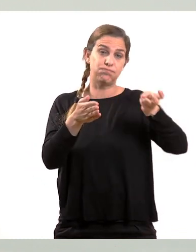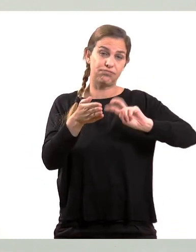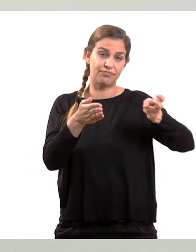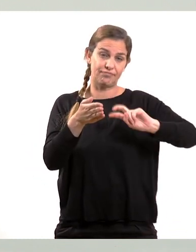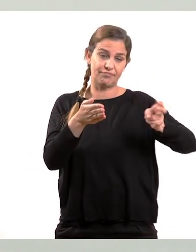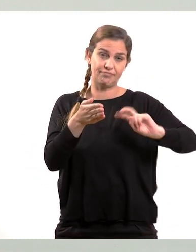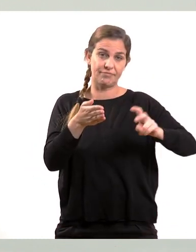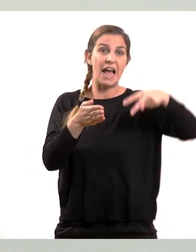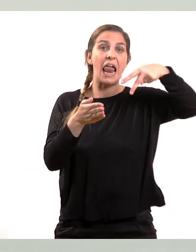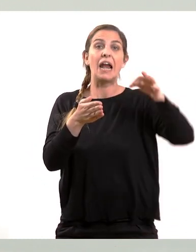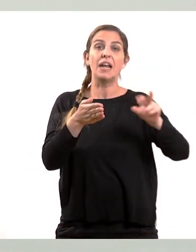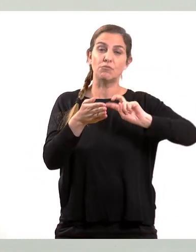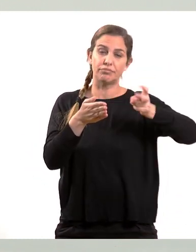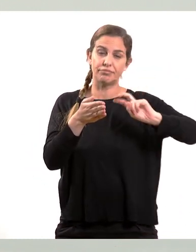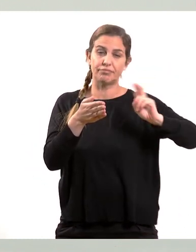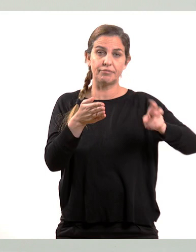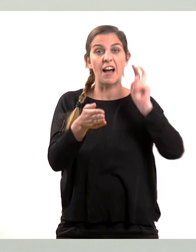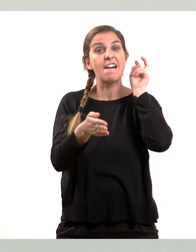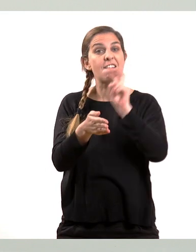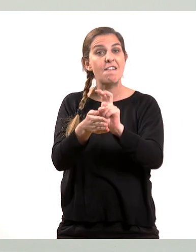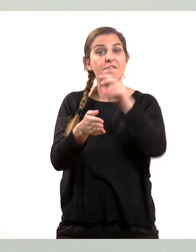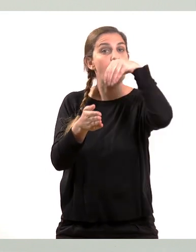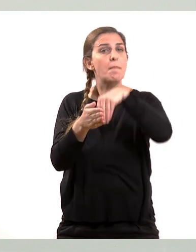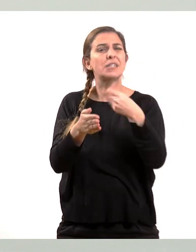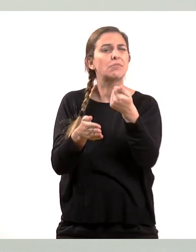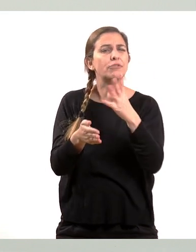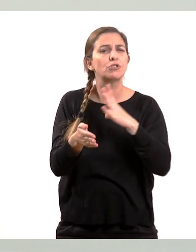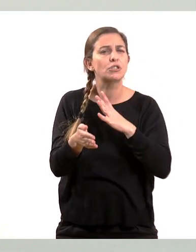όταν έφτασε στη Λίμνο?